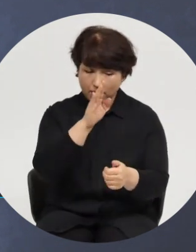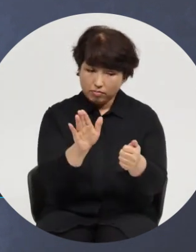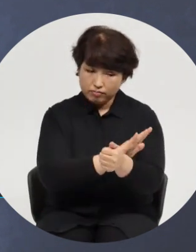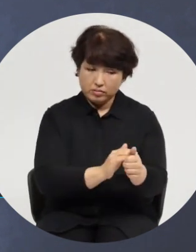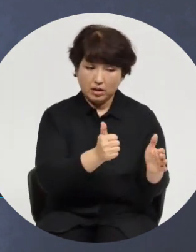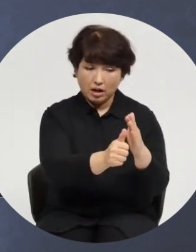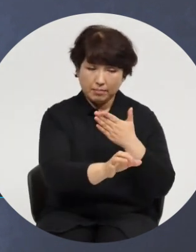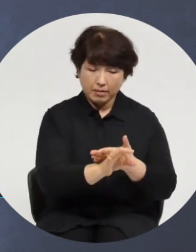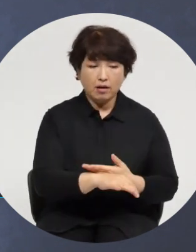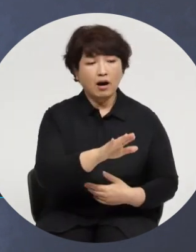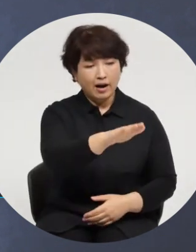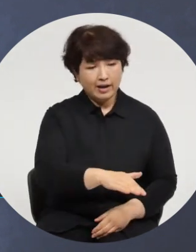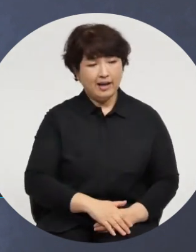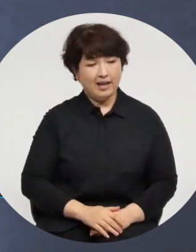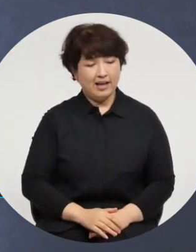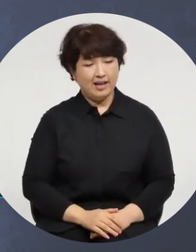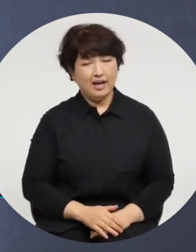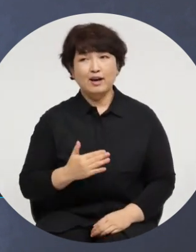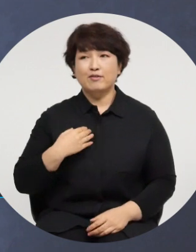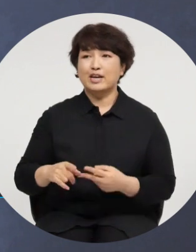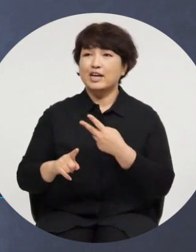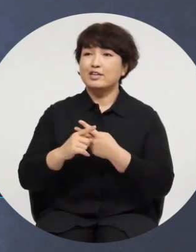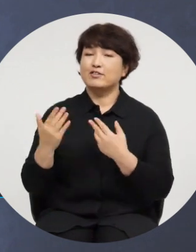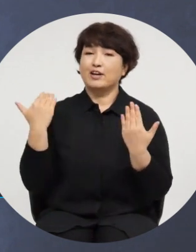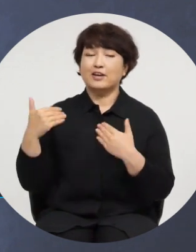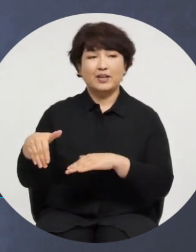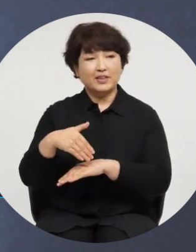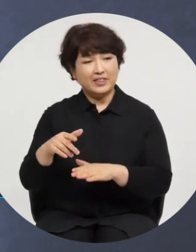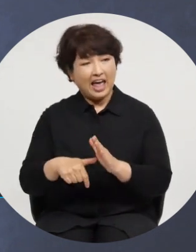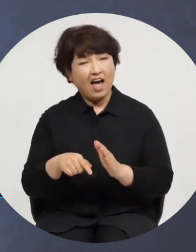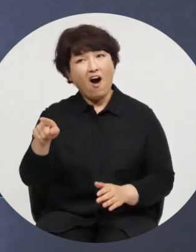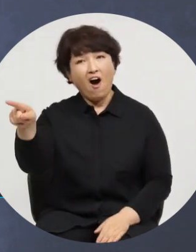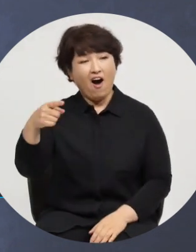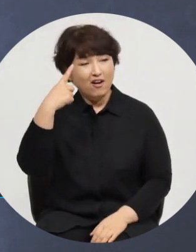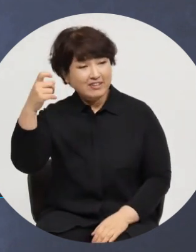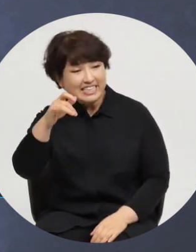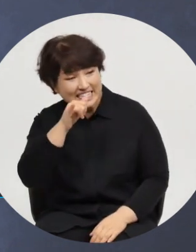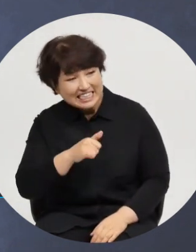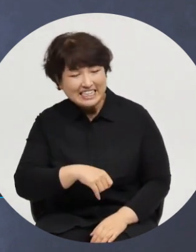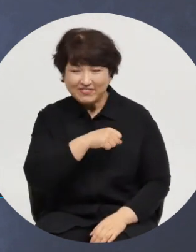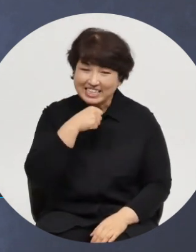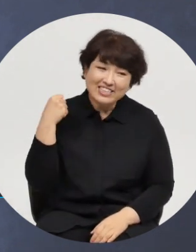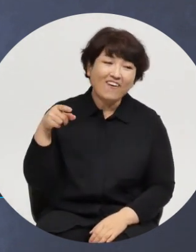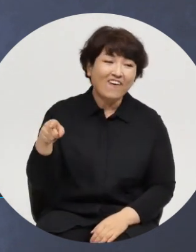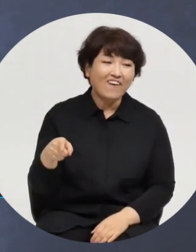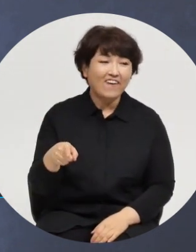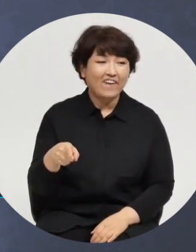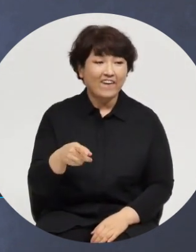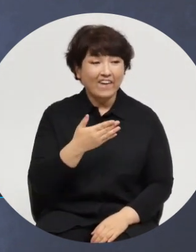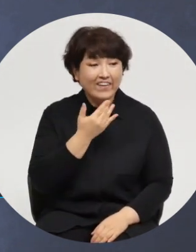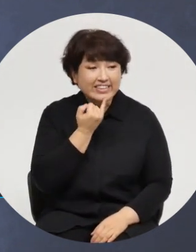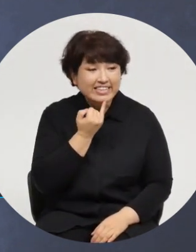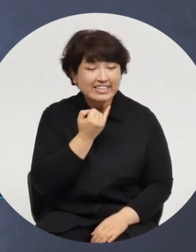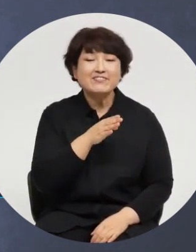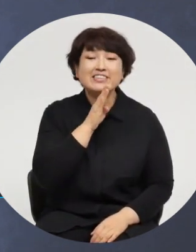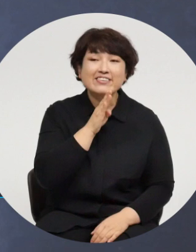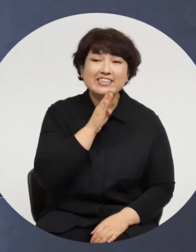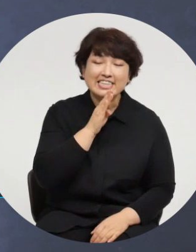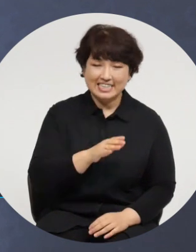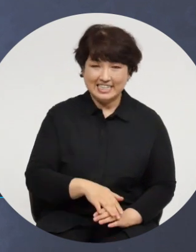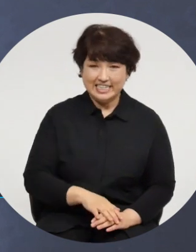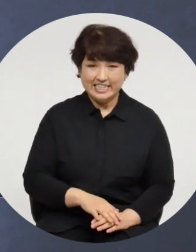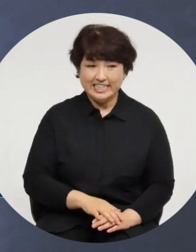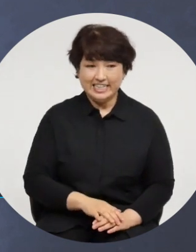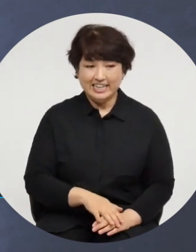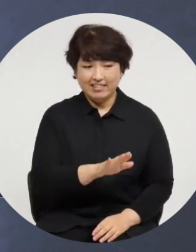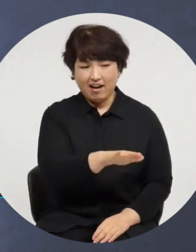그러지 그러니까 병문안 가서 야 야 우리 고 저 중학교 다닐 때 내 하고 나고 때 갑자 맞아 그때 우리